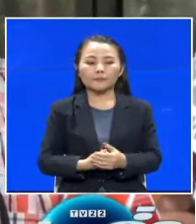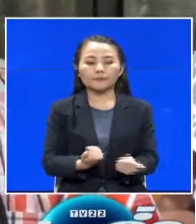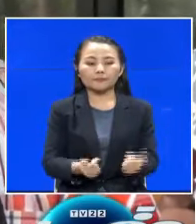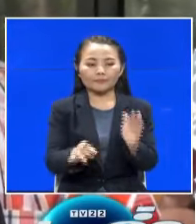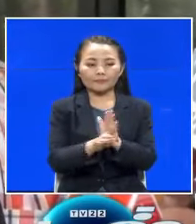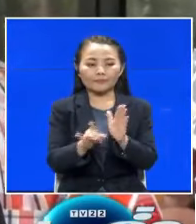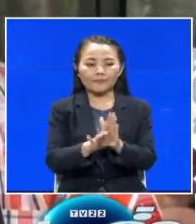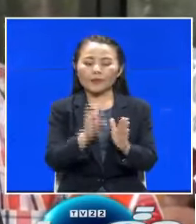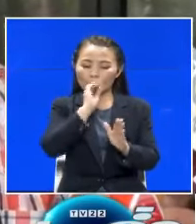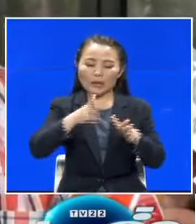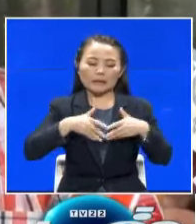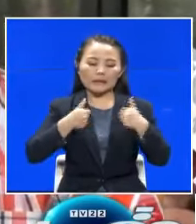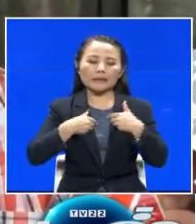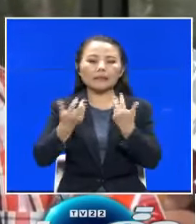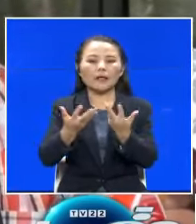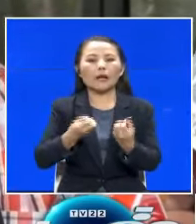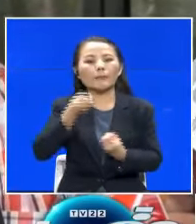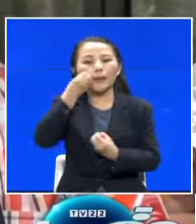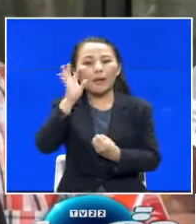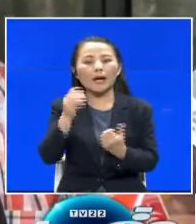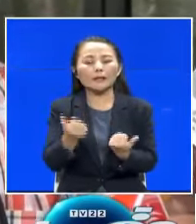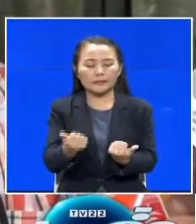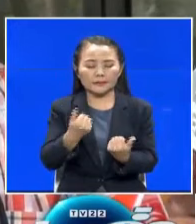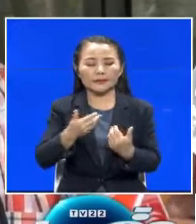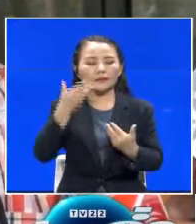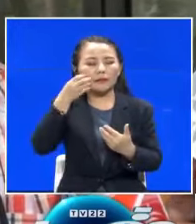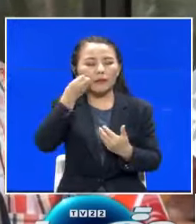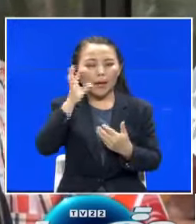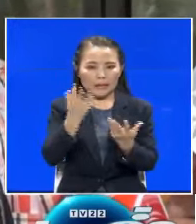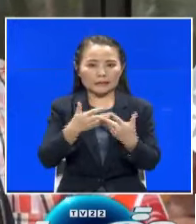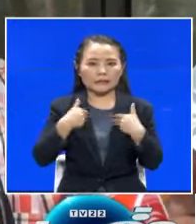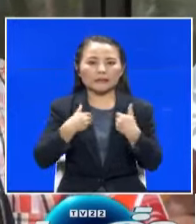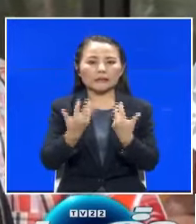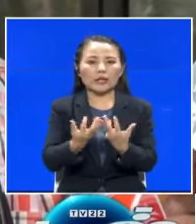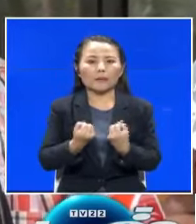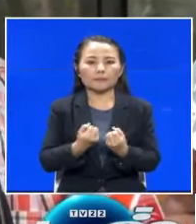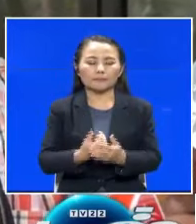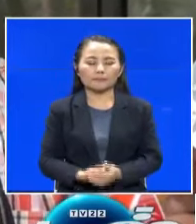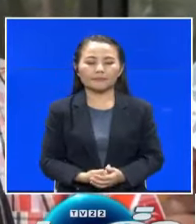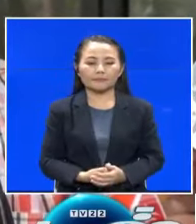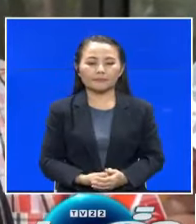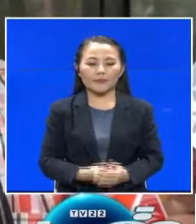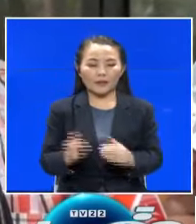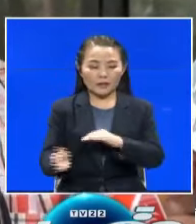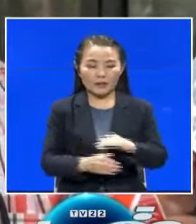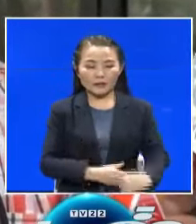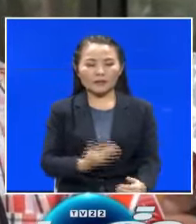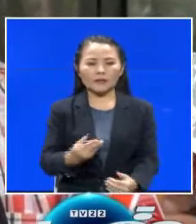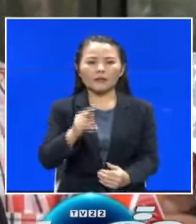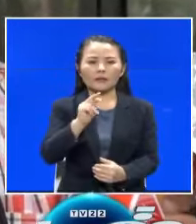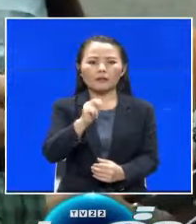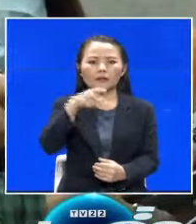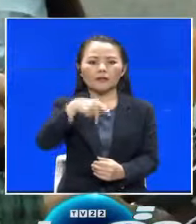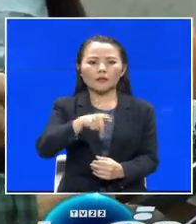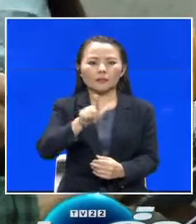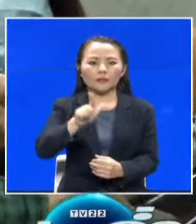คะว่า Welcome home we have been waiting for this day for so so long ค่ะ อีกคนหนึ่งนะคะก็คือคุณนพดลปัทมาสสบัญชี